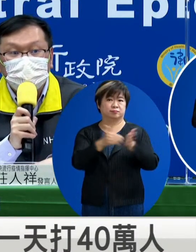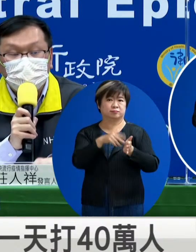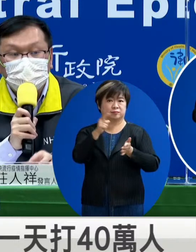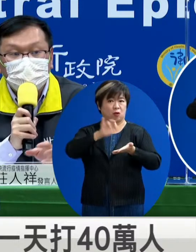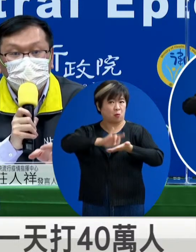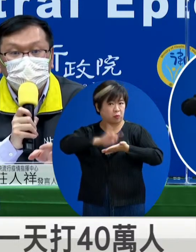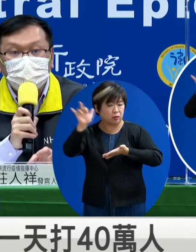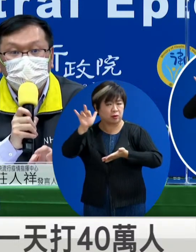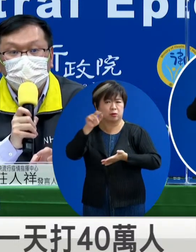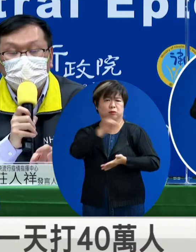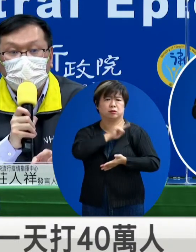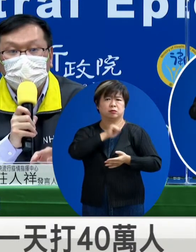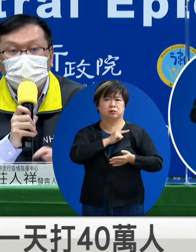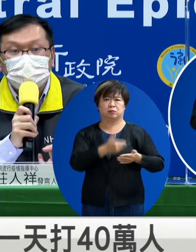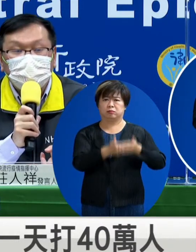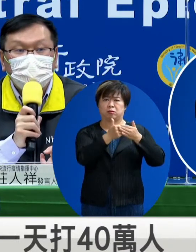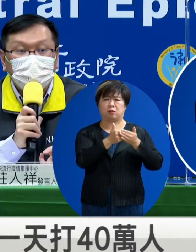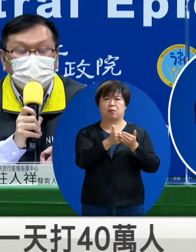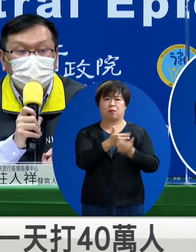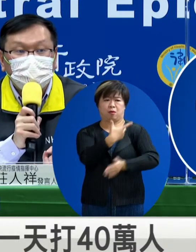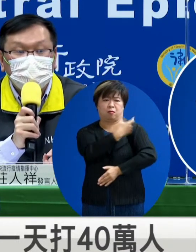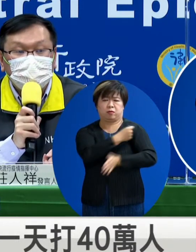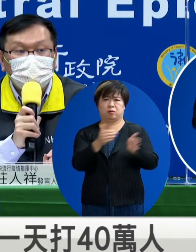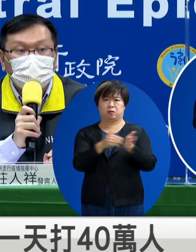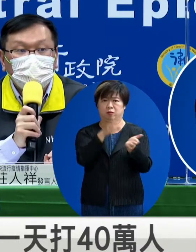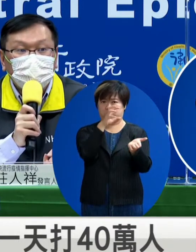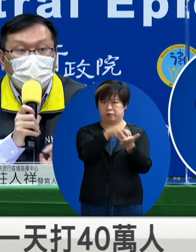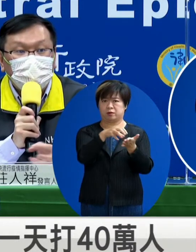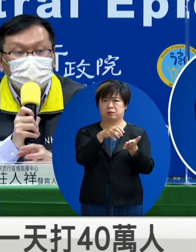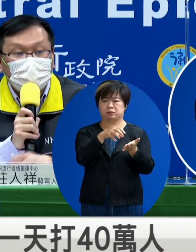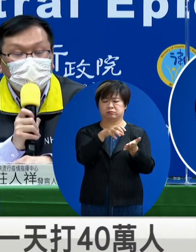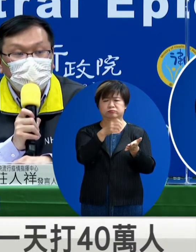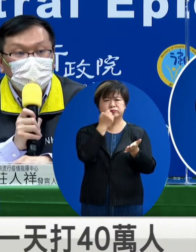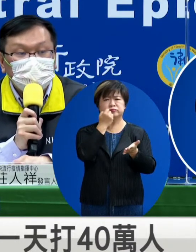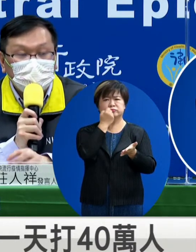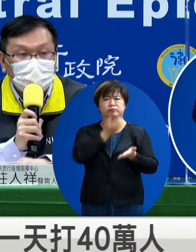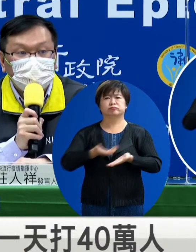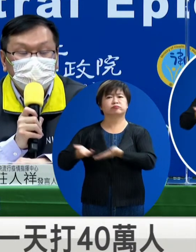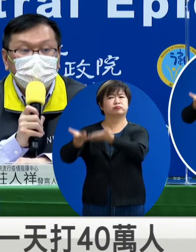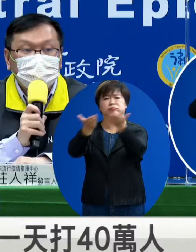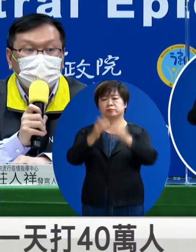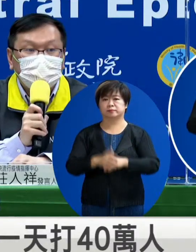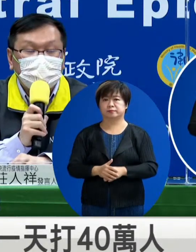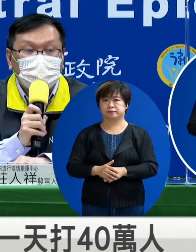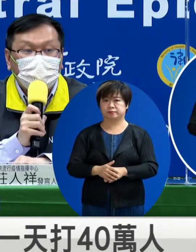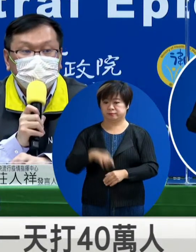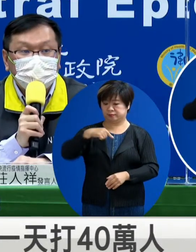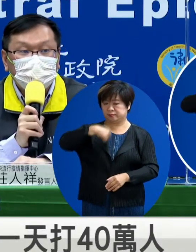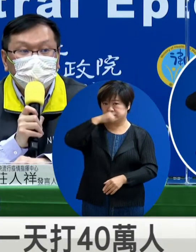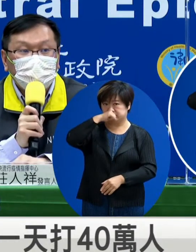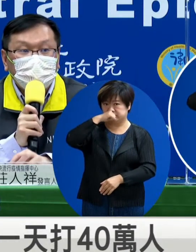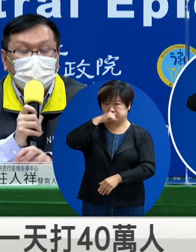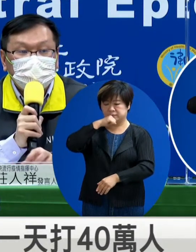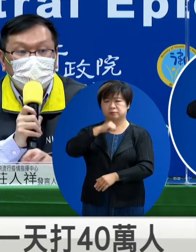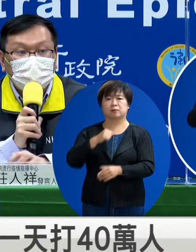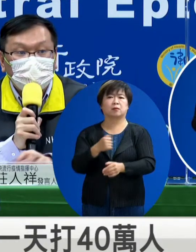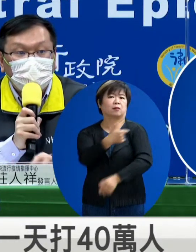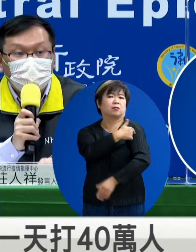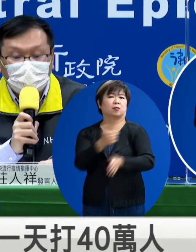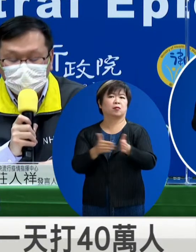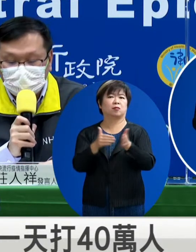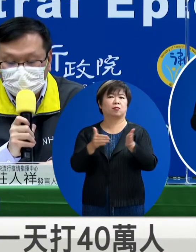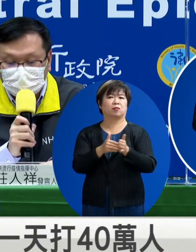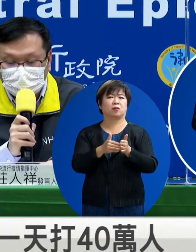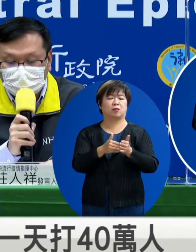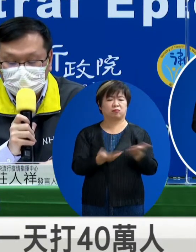带着在中国这边有打的这个疫苗的接种记录，那还有在台湾可能也有接种的一个疫苗记录，那你这样